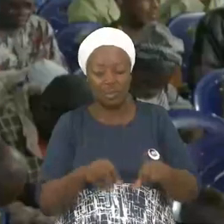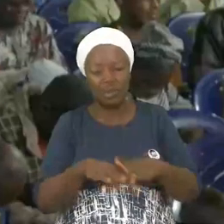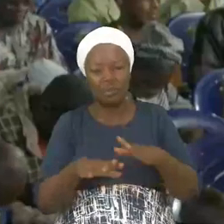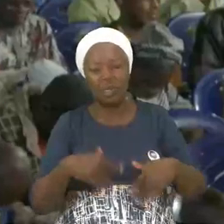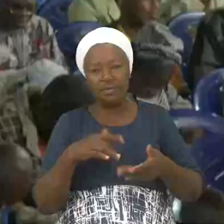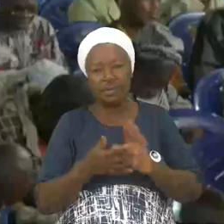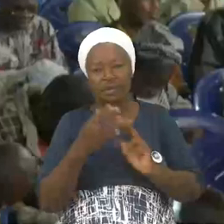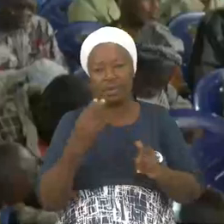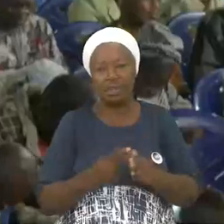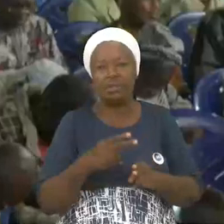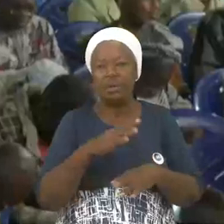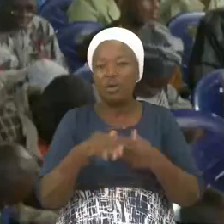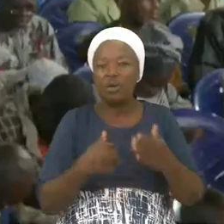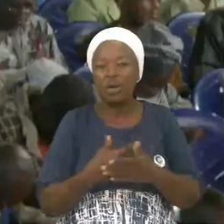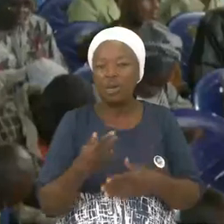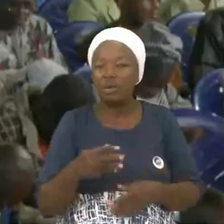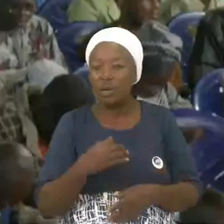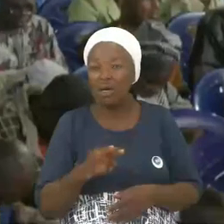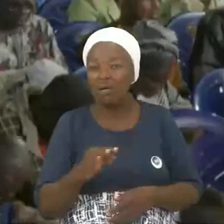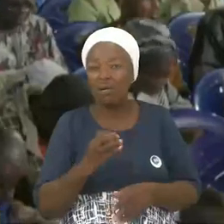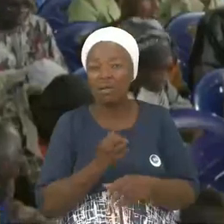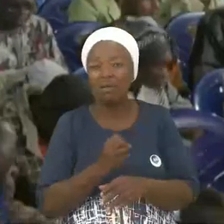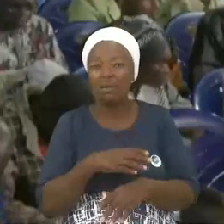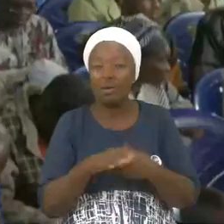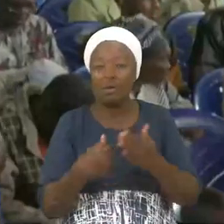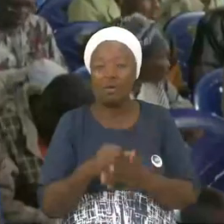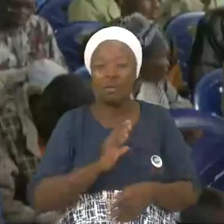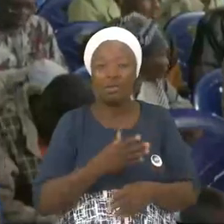Que la joie du salut demeure en vous au nom de Jésus.